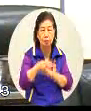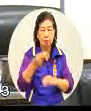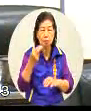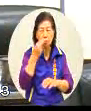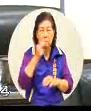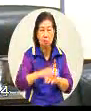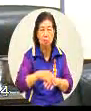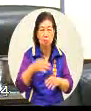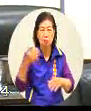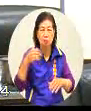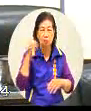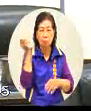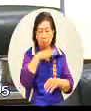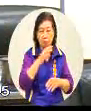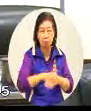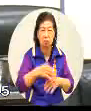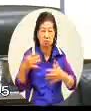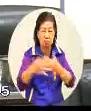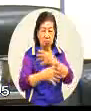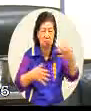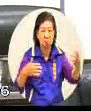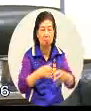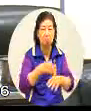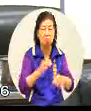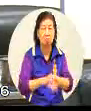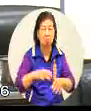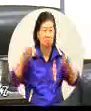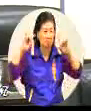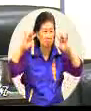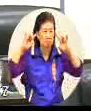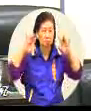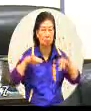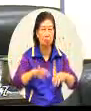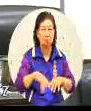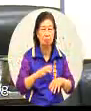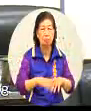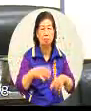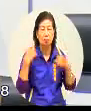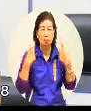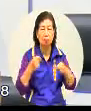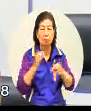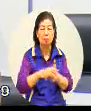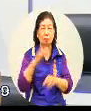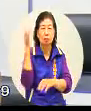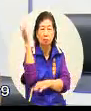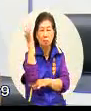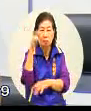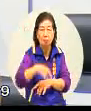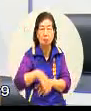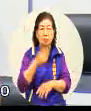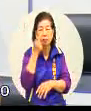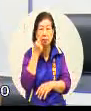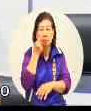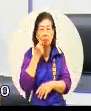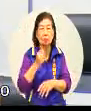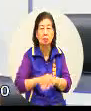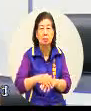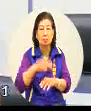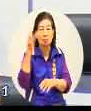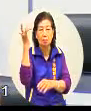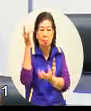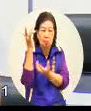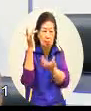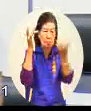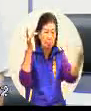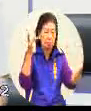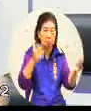差咧，对唔对？所以，那伊的本意，伊来讲的，我相信伊嘛想要待科学园区啦，唔啊，要待迄个生态园区就